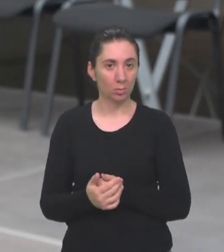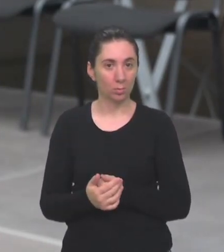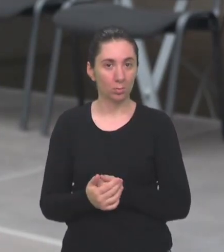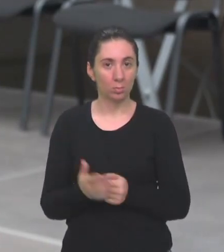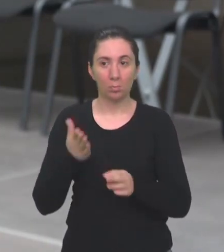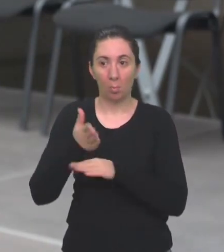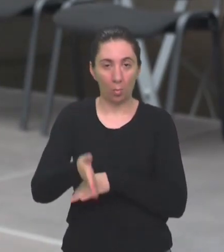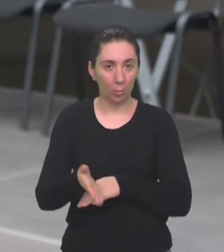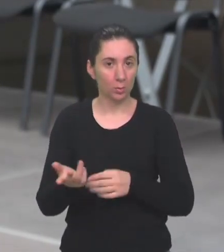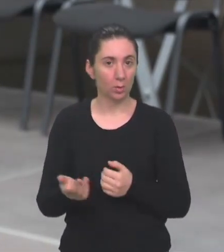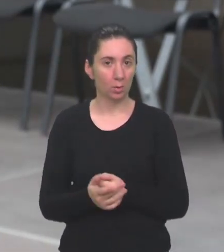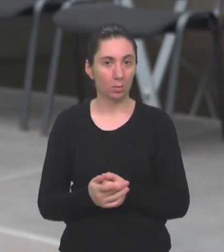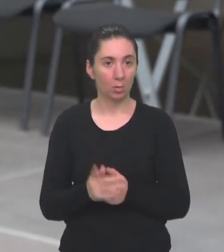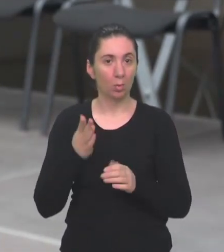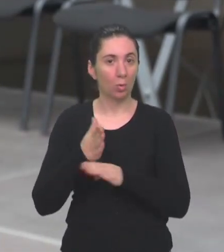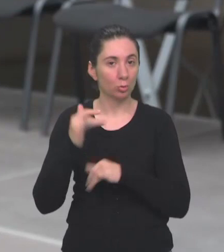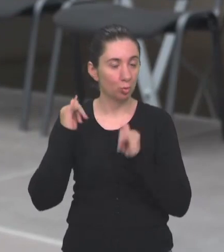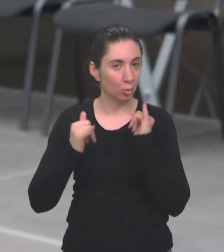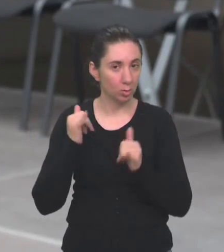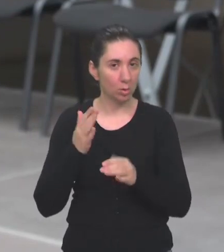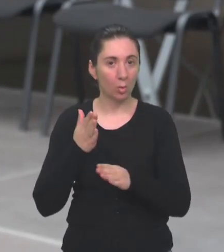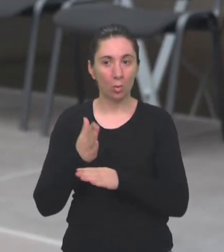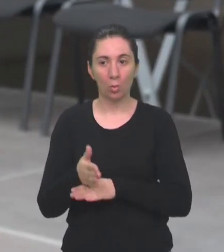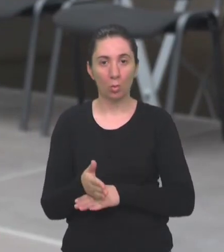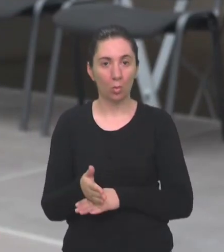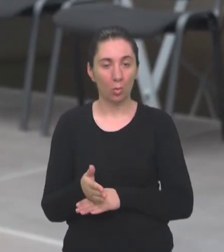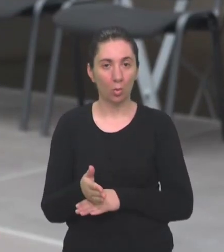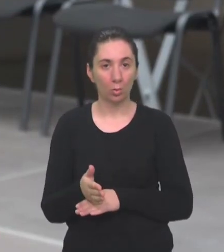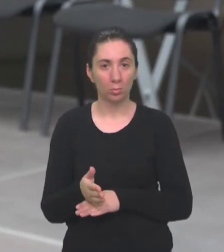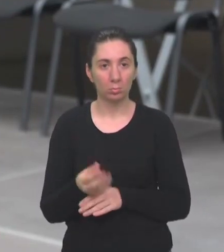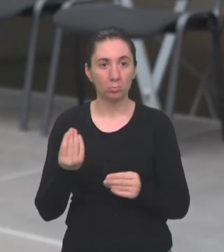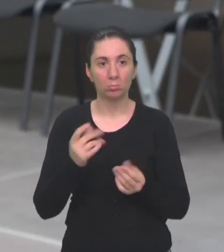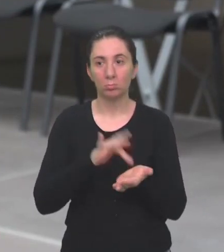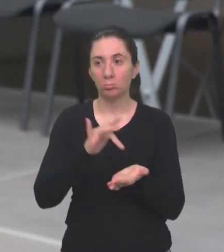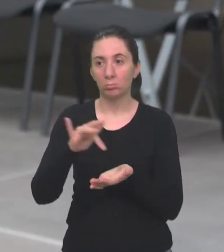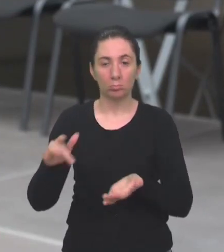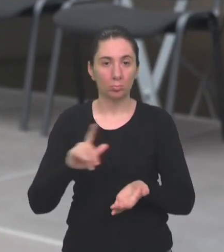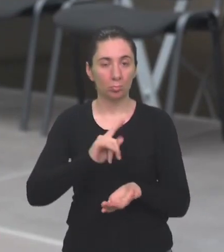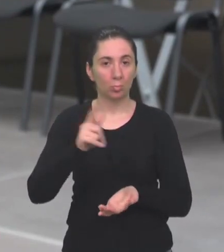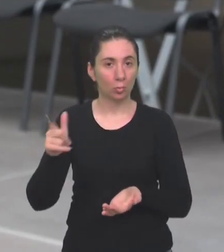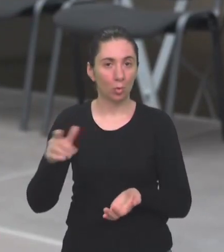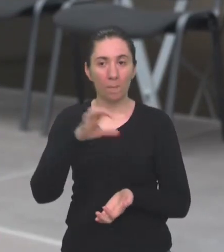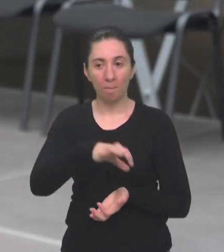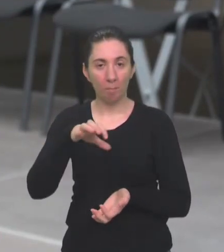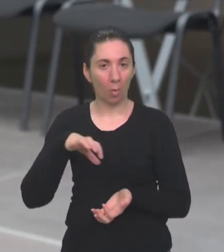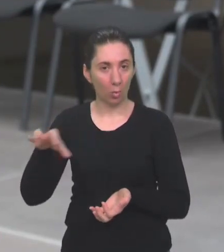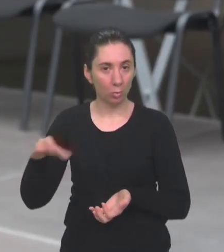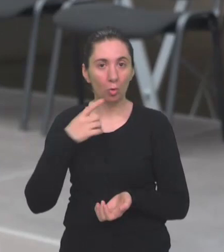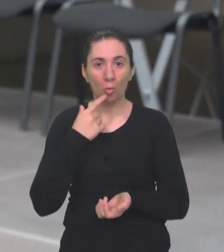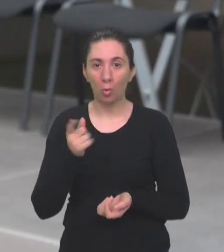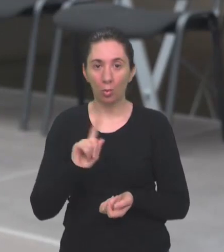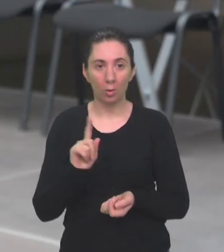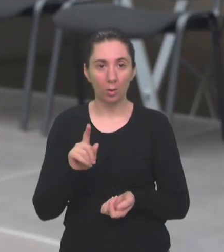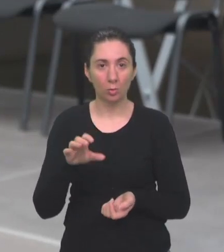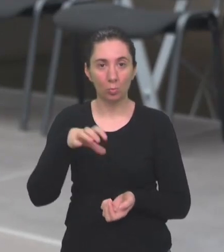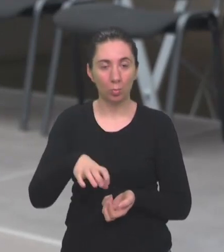kao posjetitelji i kroz turizam i kroz bivanje na nekakvim drugim područjima koje nisu